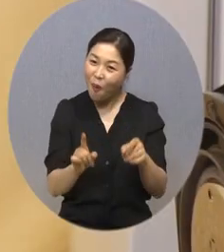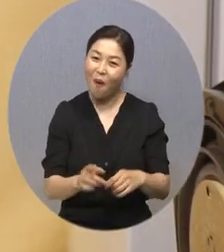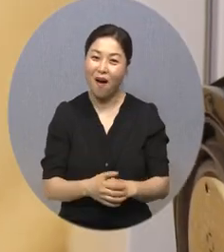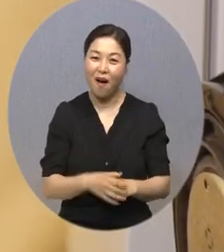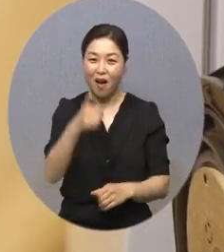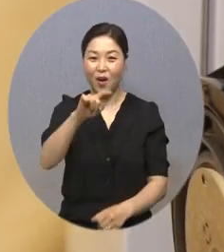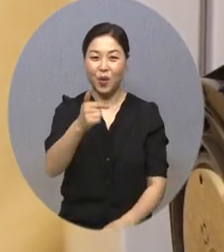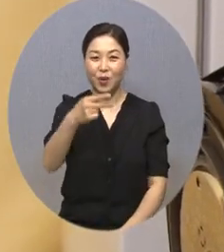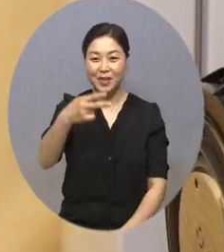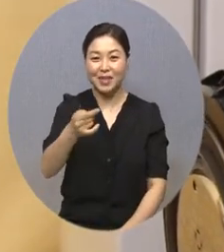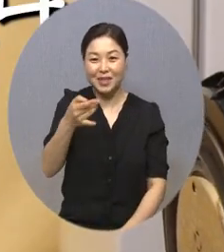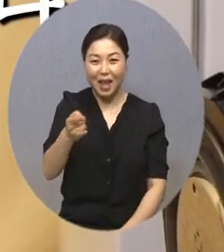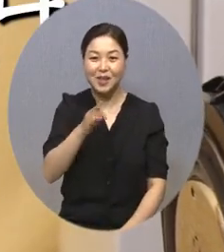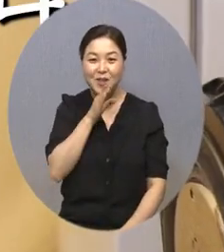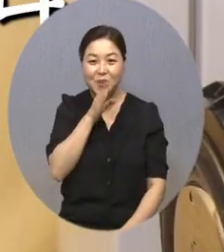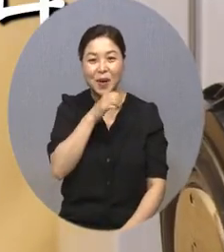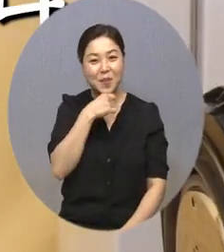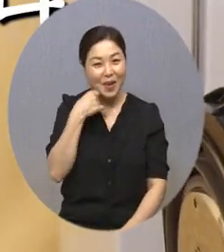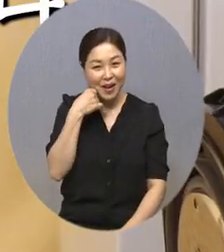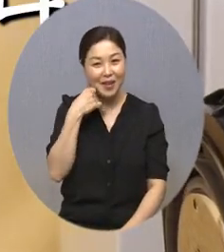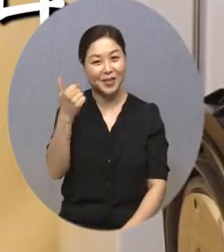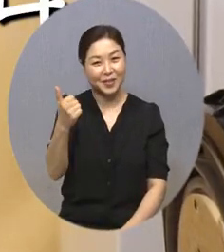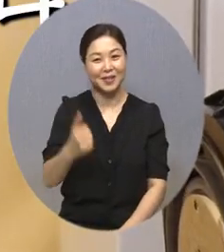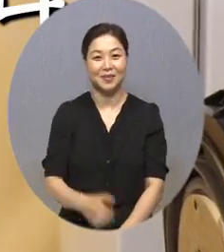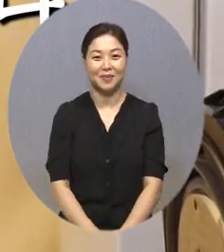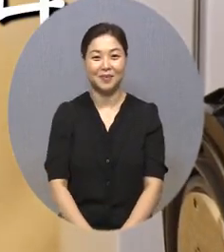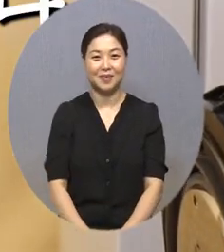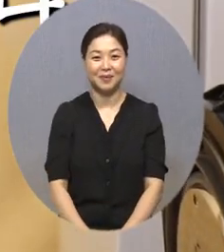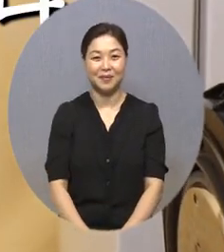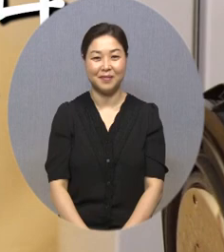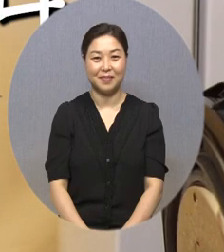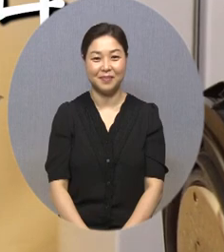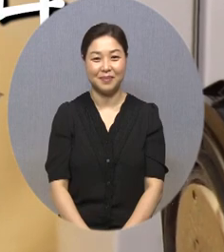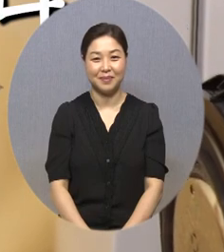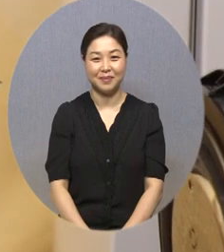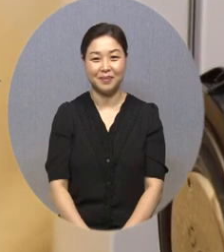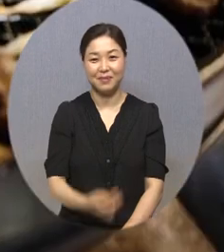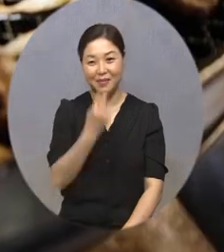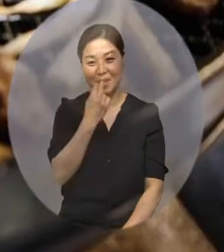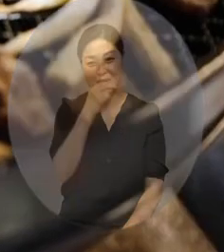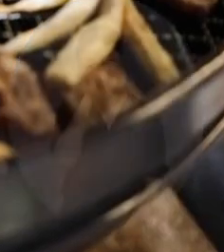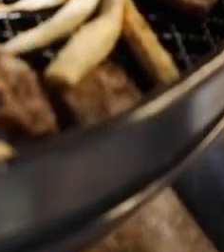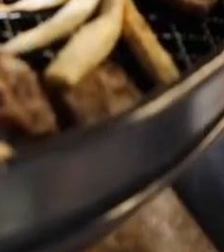근데 언니 좋은말 있습니다 으